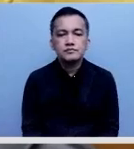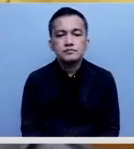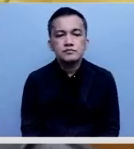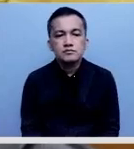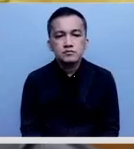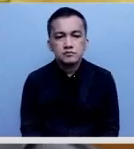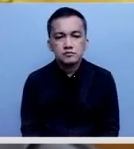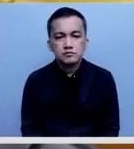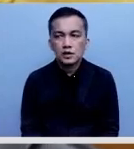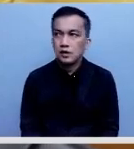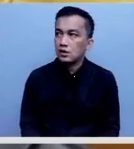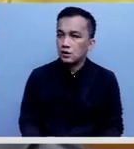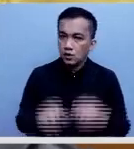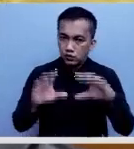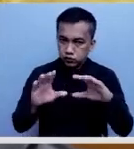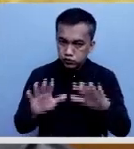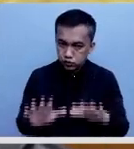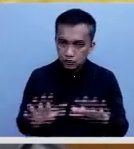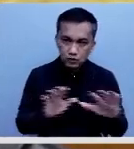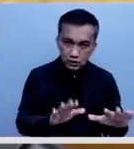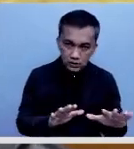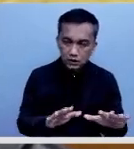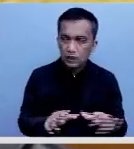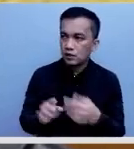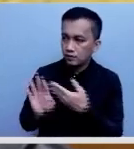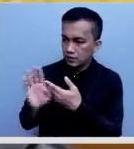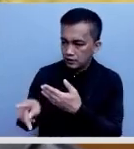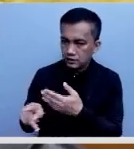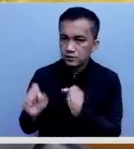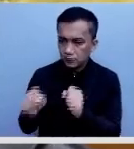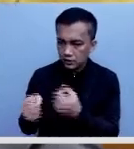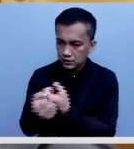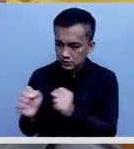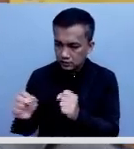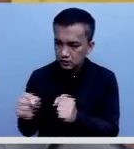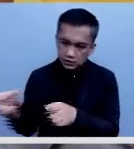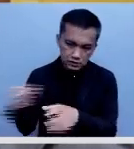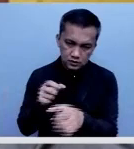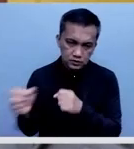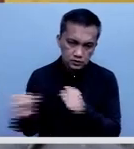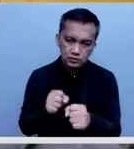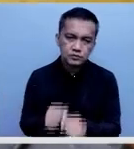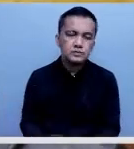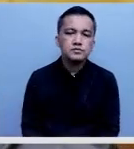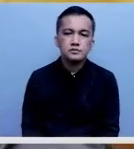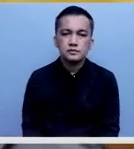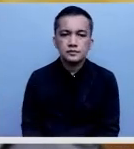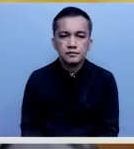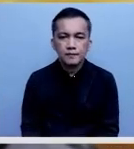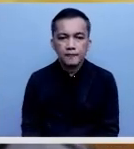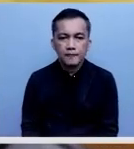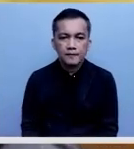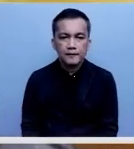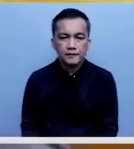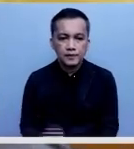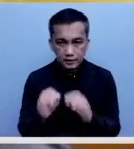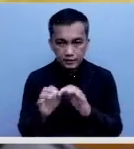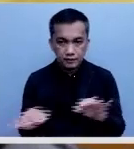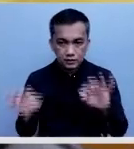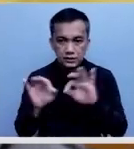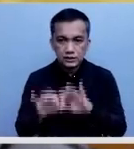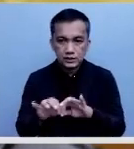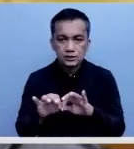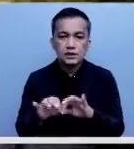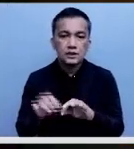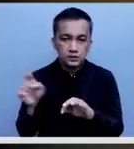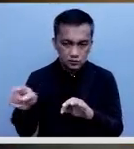nung parang humupuan naman, bumalik kami, yung mga pwedeng isalvage pa, tinanas na namin yung mga essentials, yun po